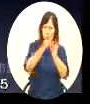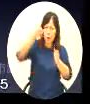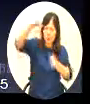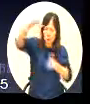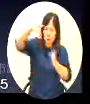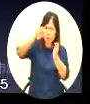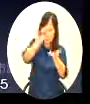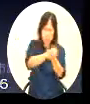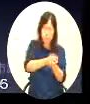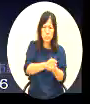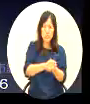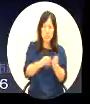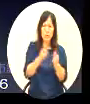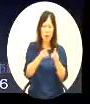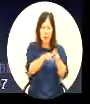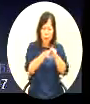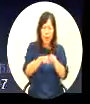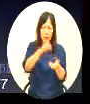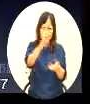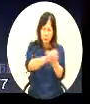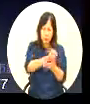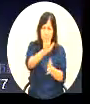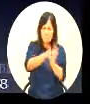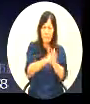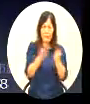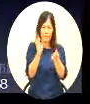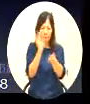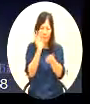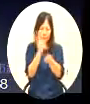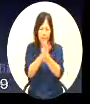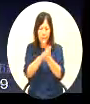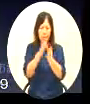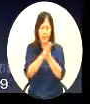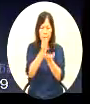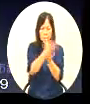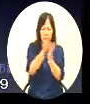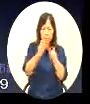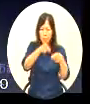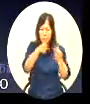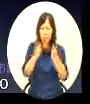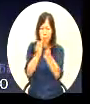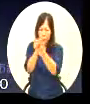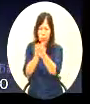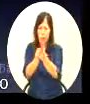记，也就伴侣助记，协助我们所有的多元性别跟同志朋友，